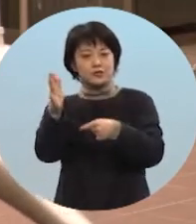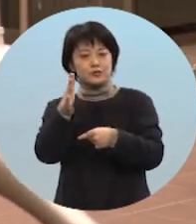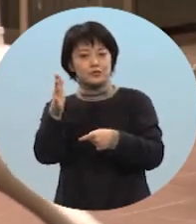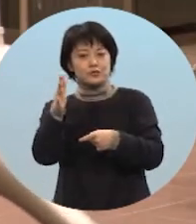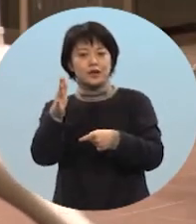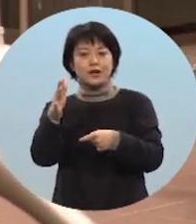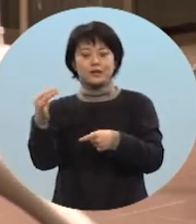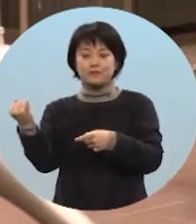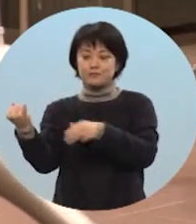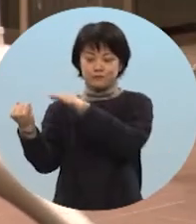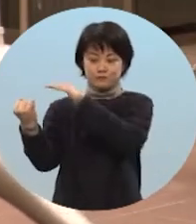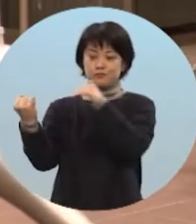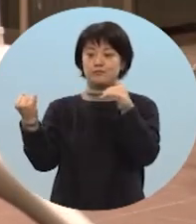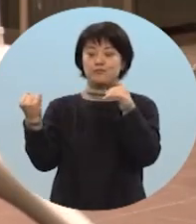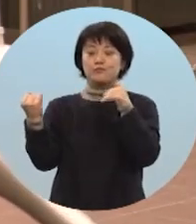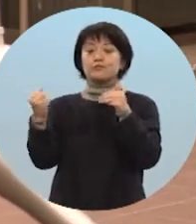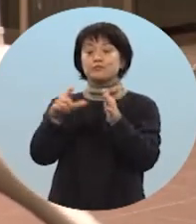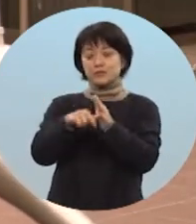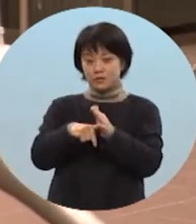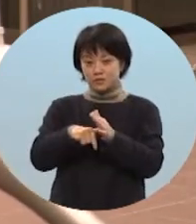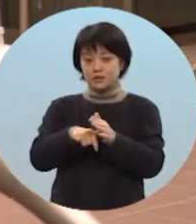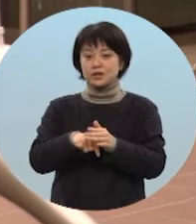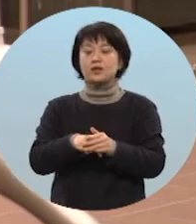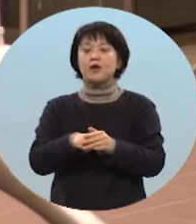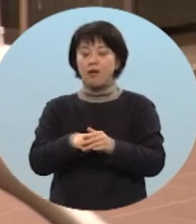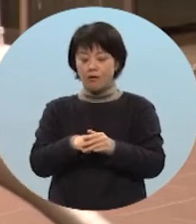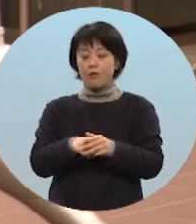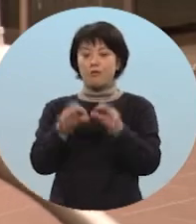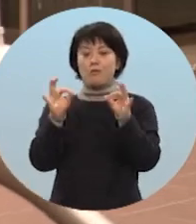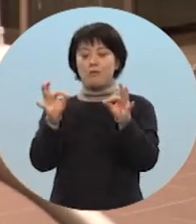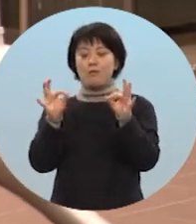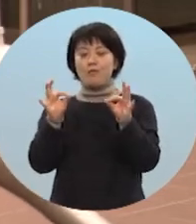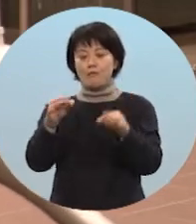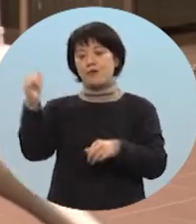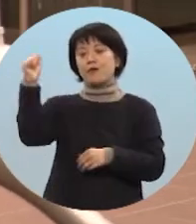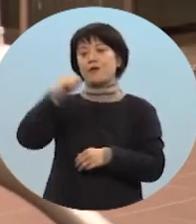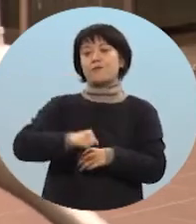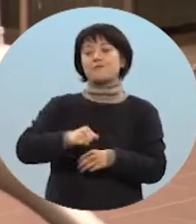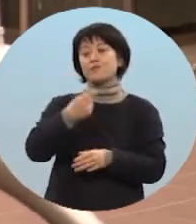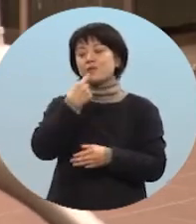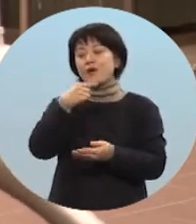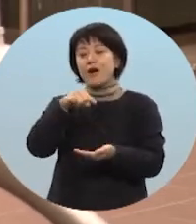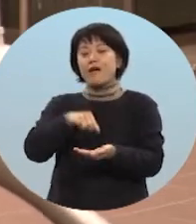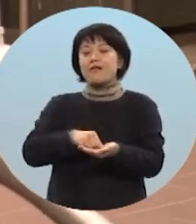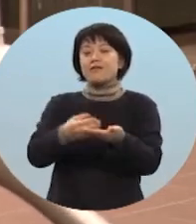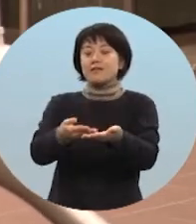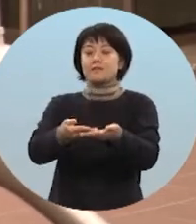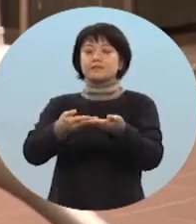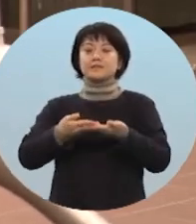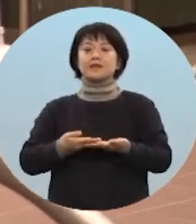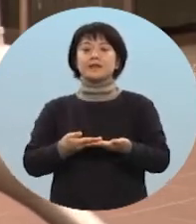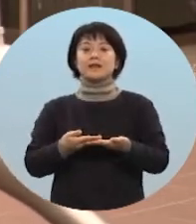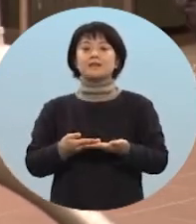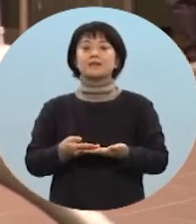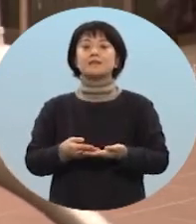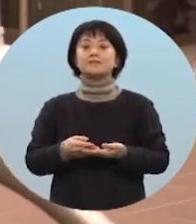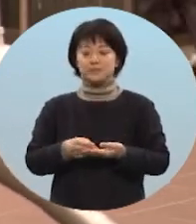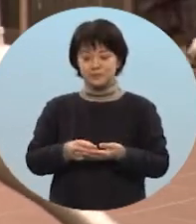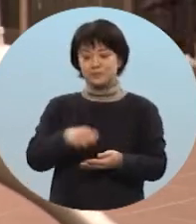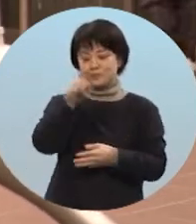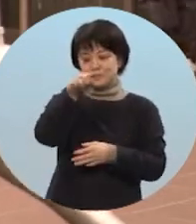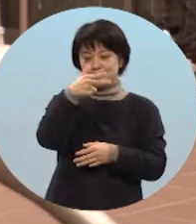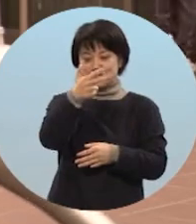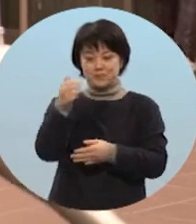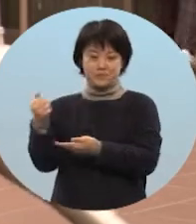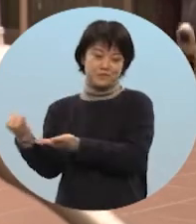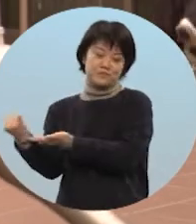ら、あっさりいや私でよければということで、ものうち、来てくださることにな